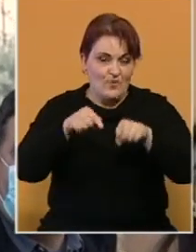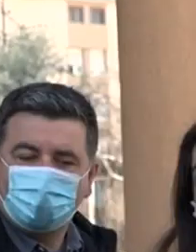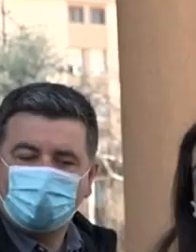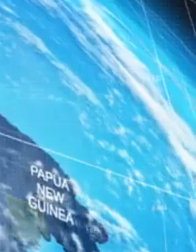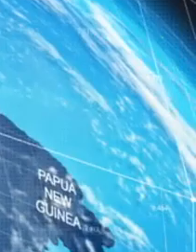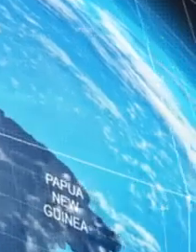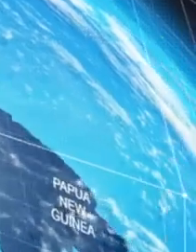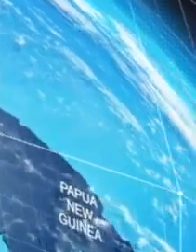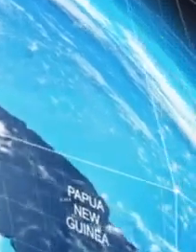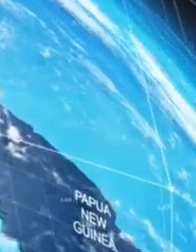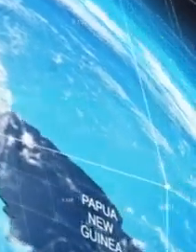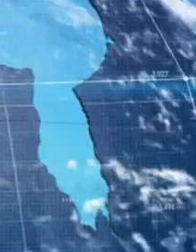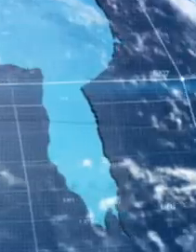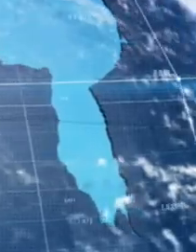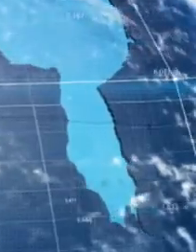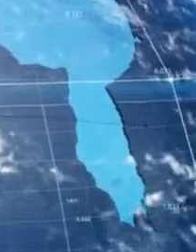županije.